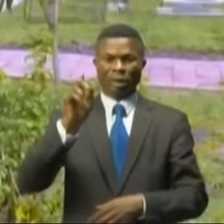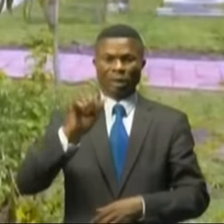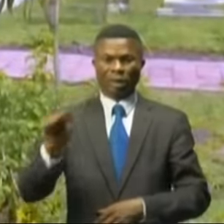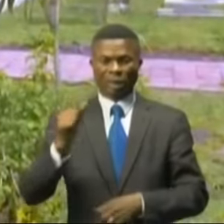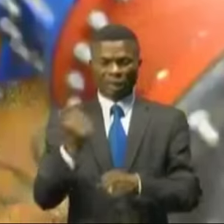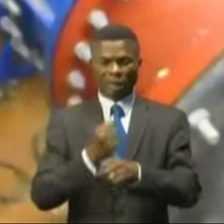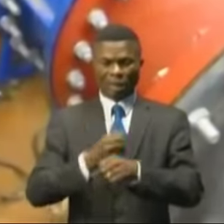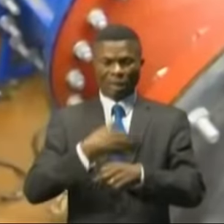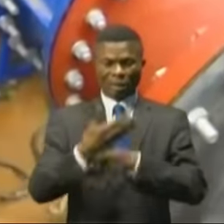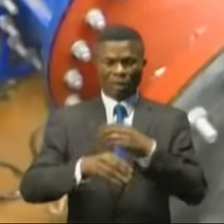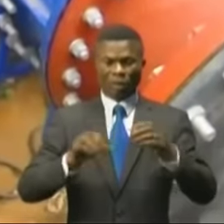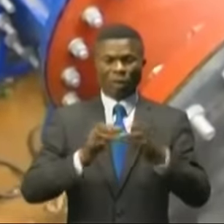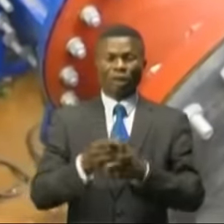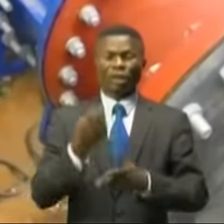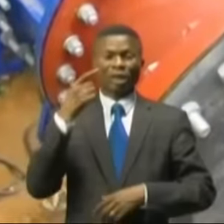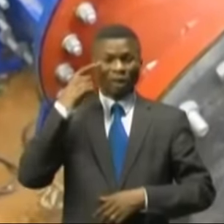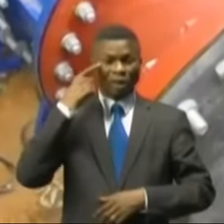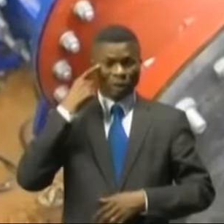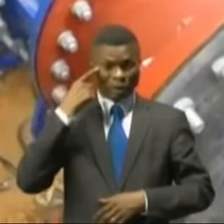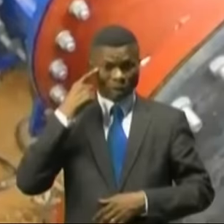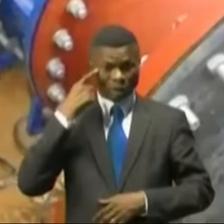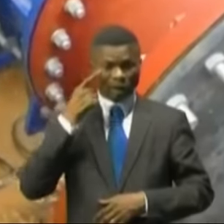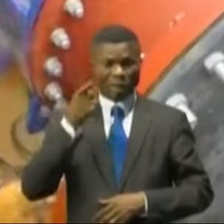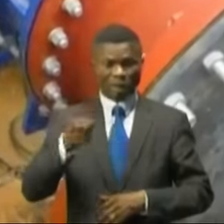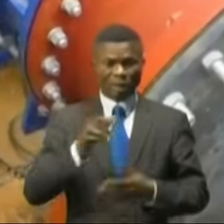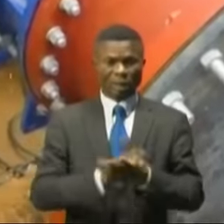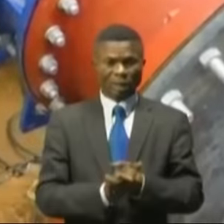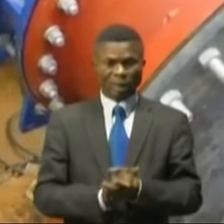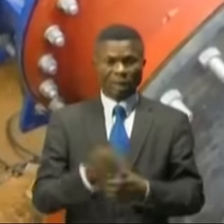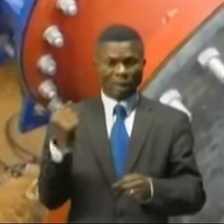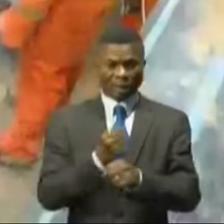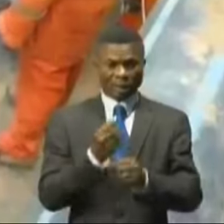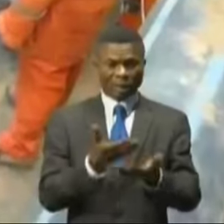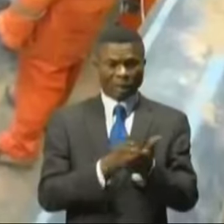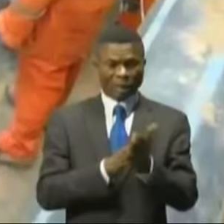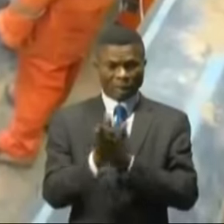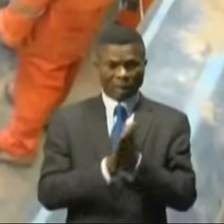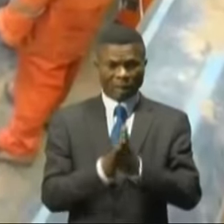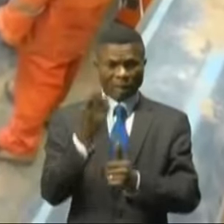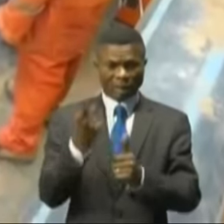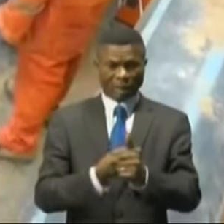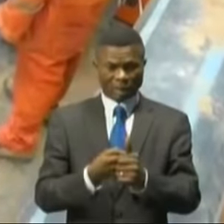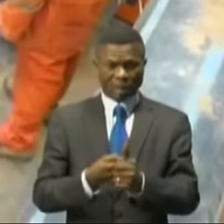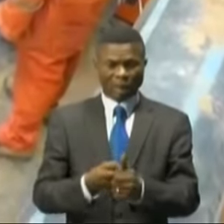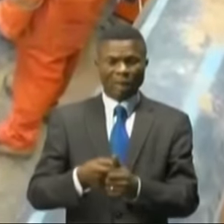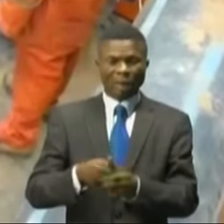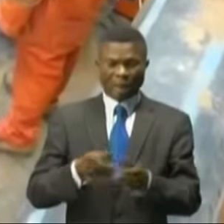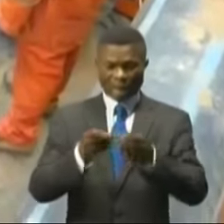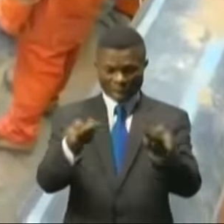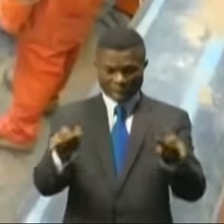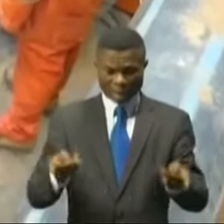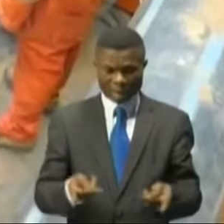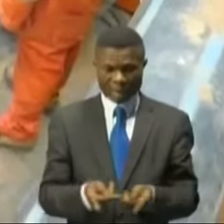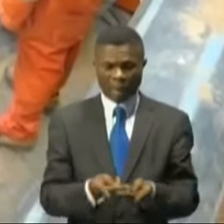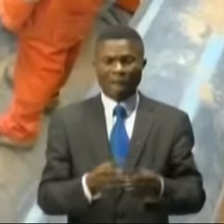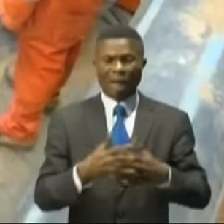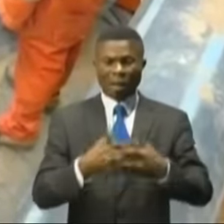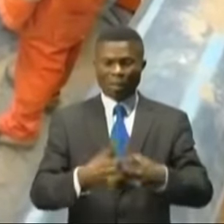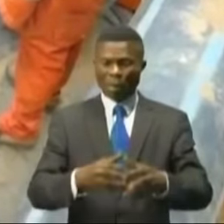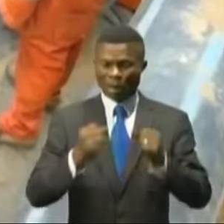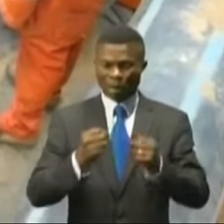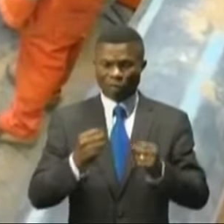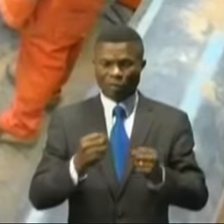par l'entreprise chinoise Witech. Ces travaux consistent à mettre en place un maillage efficace des réseaux